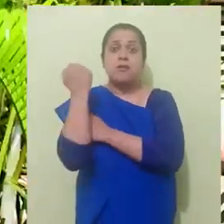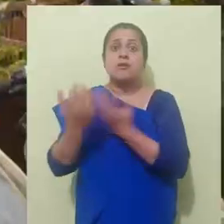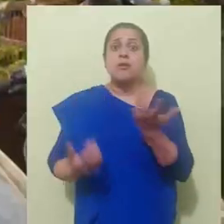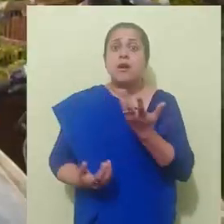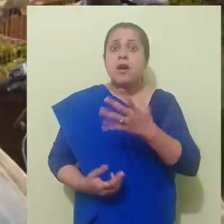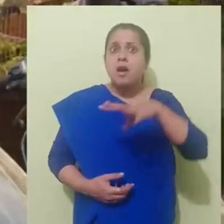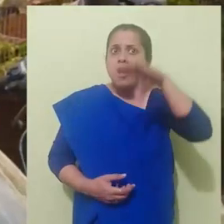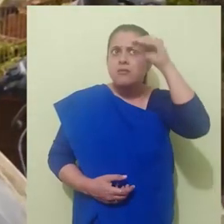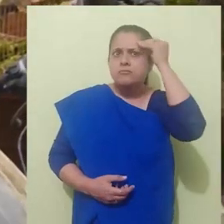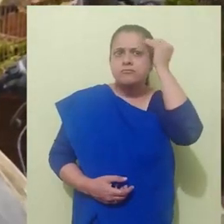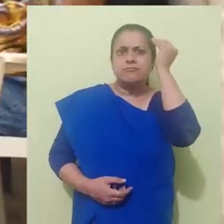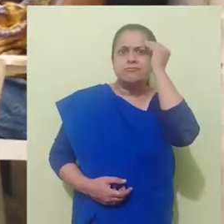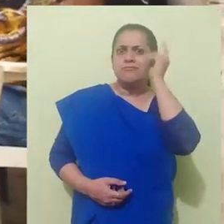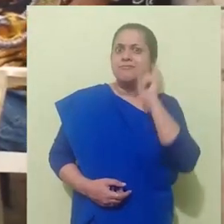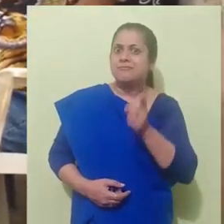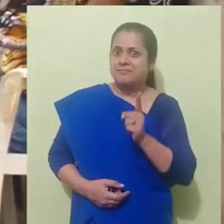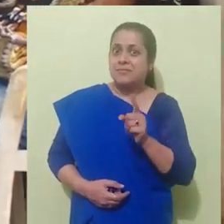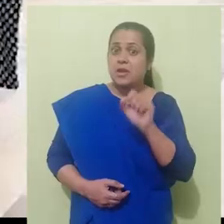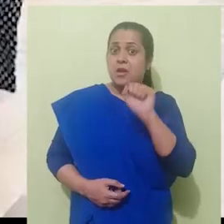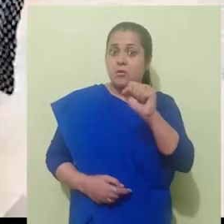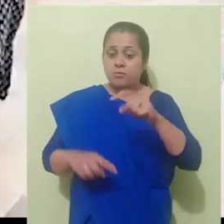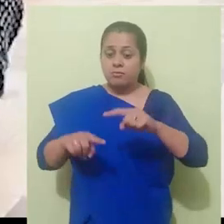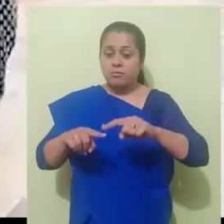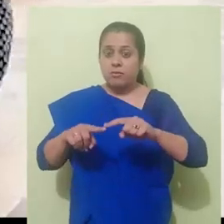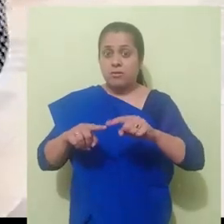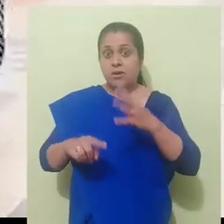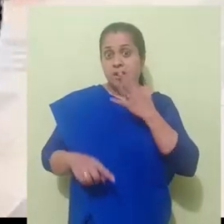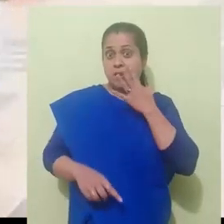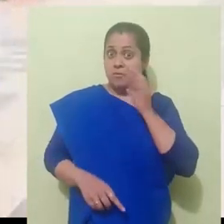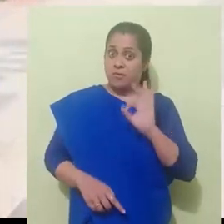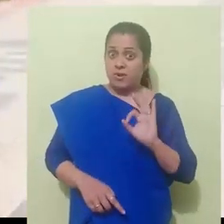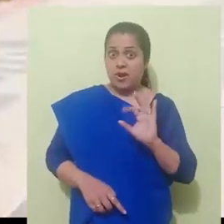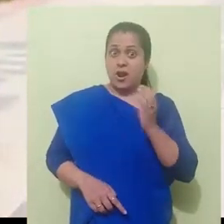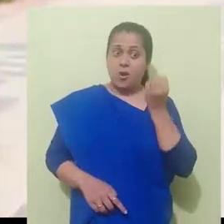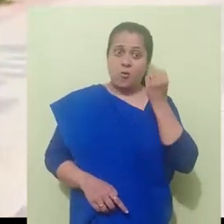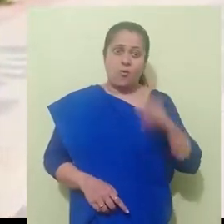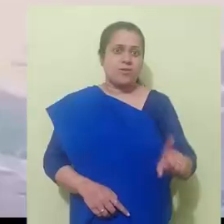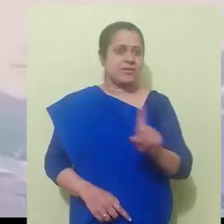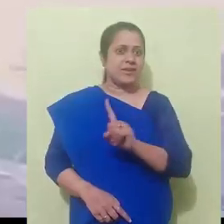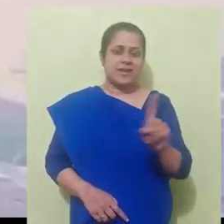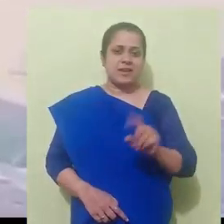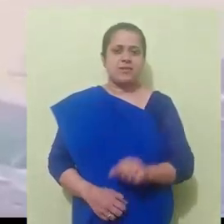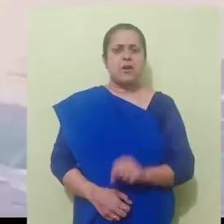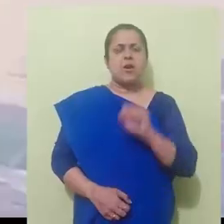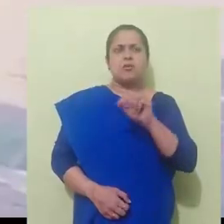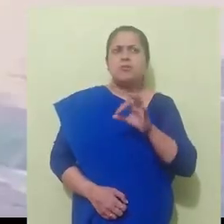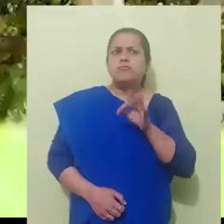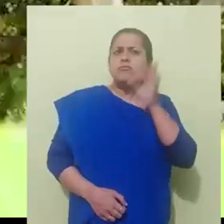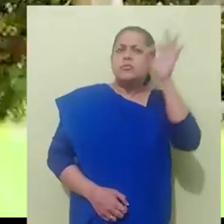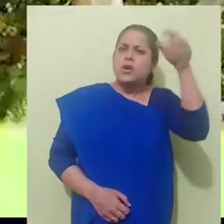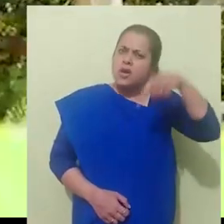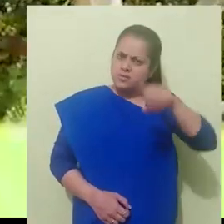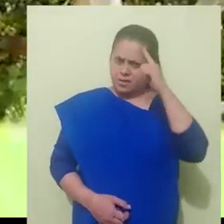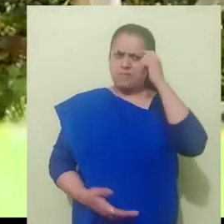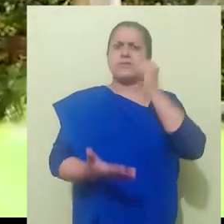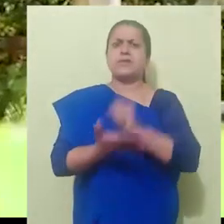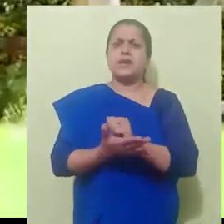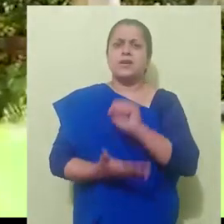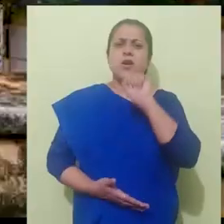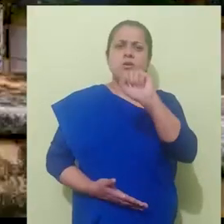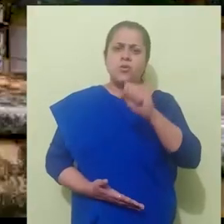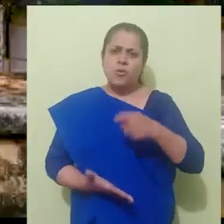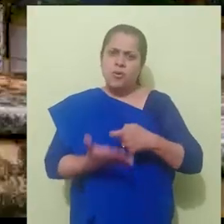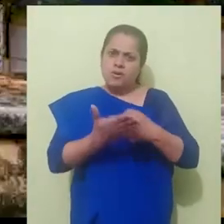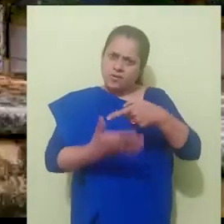दारा जानू ये तुझा दिकार मत मोला जे तुझे वगड़ाउना कारे तुसो खुडार